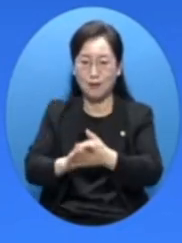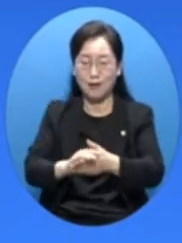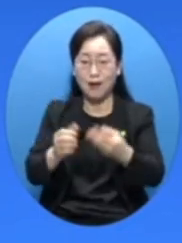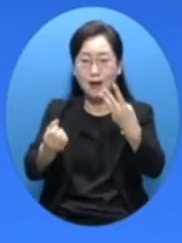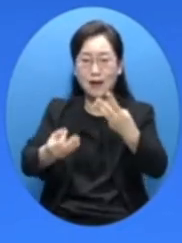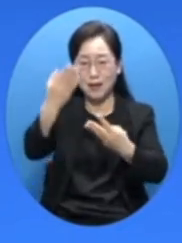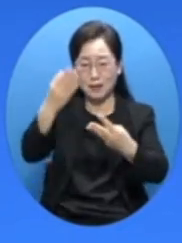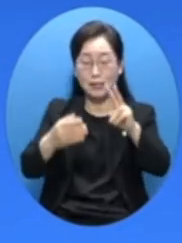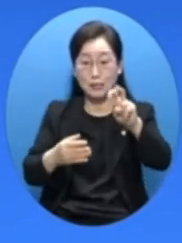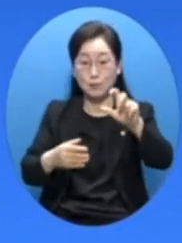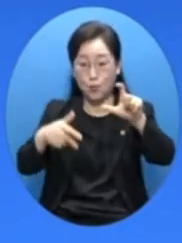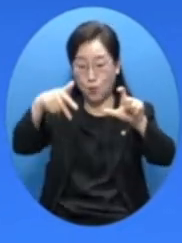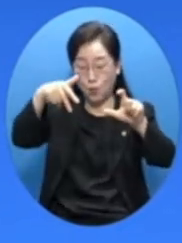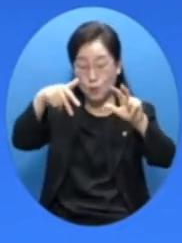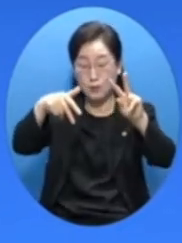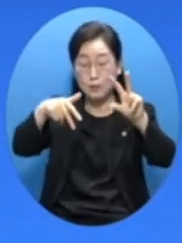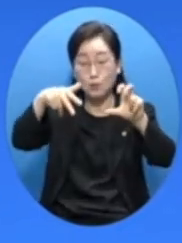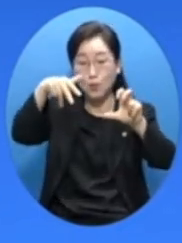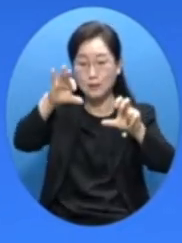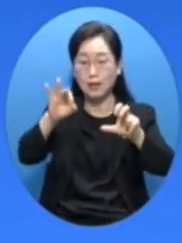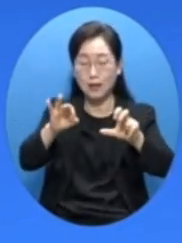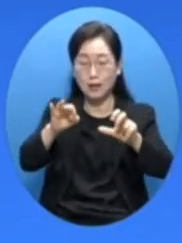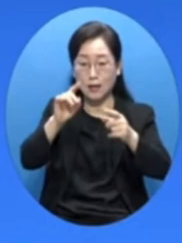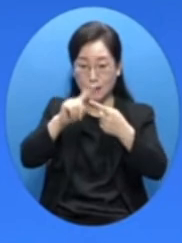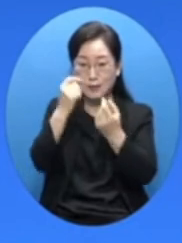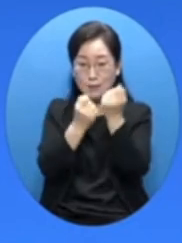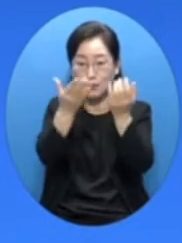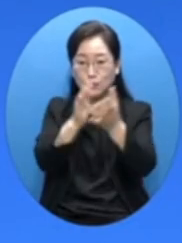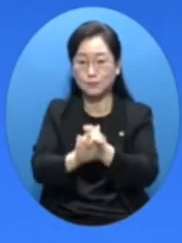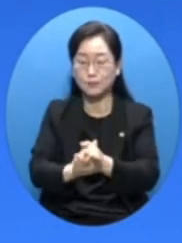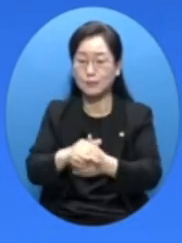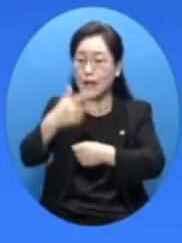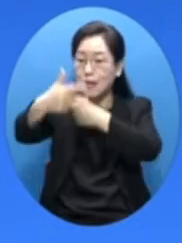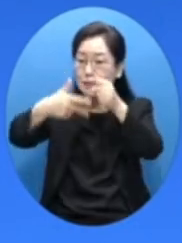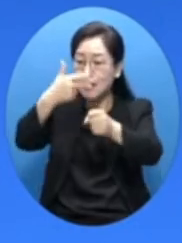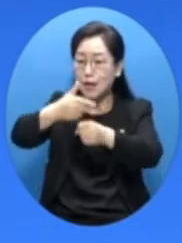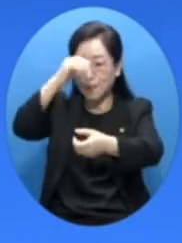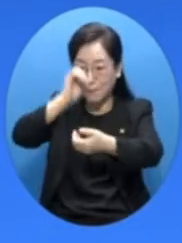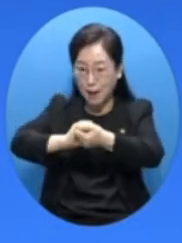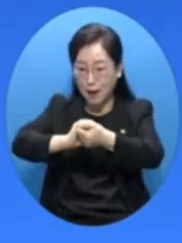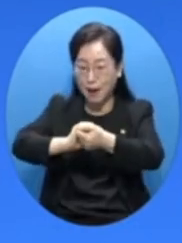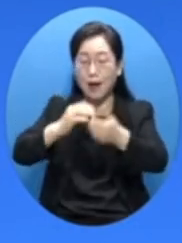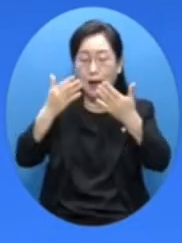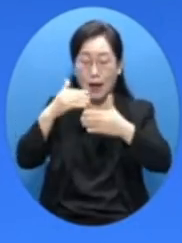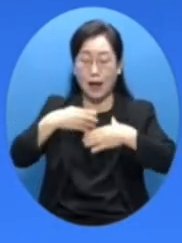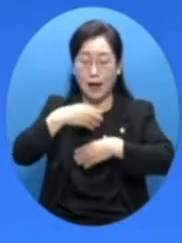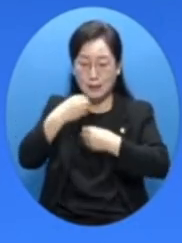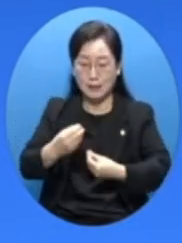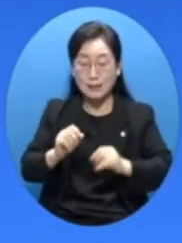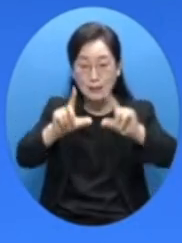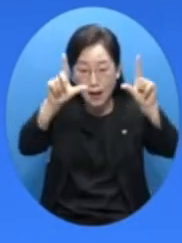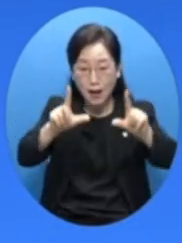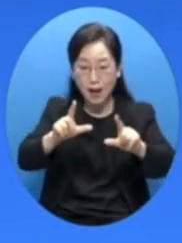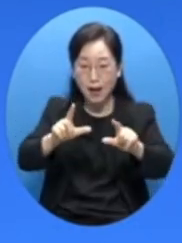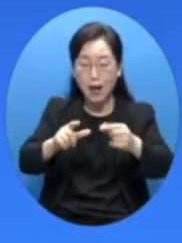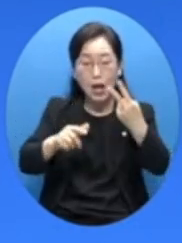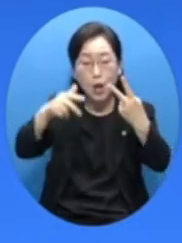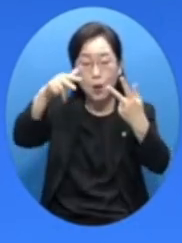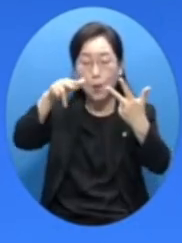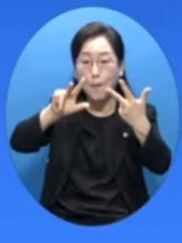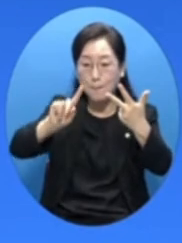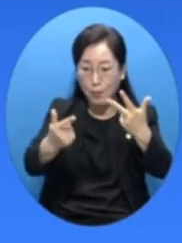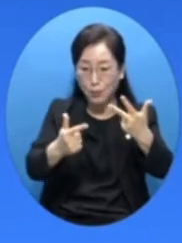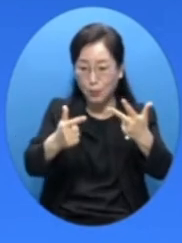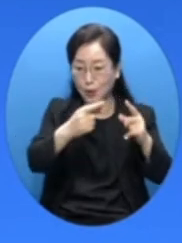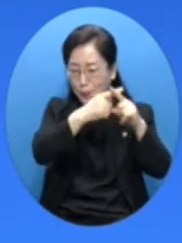이하의 희년에 대해서 자세히 설명하고 있습니다. 7년째 되는 안식년이 7번 지나고 50년째 되는 해가 희년입니다.